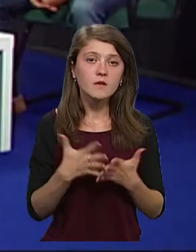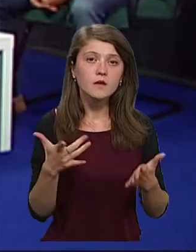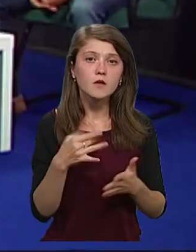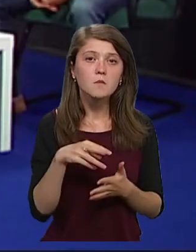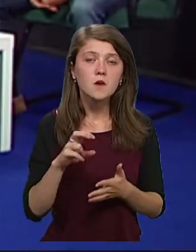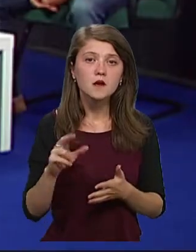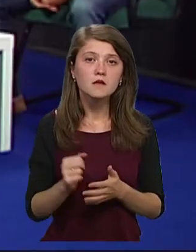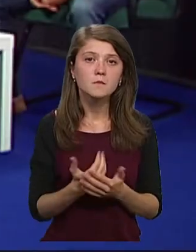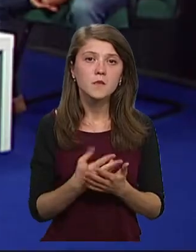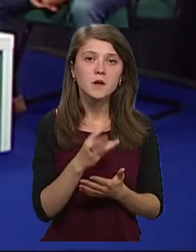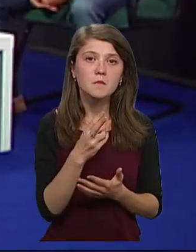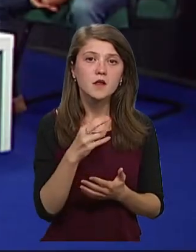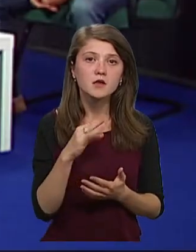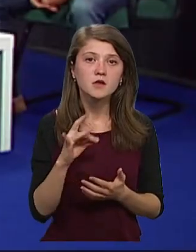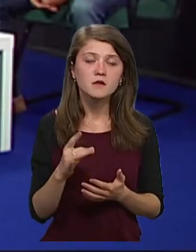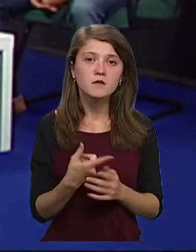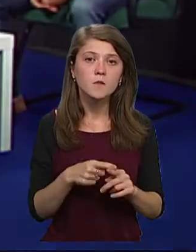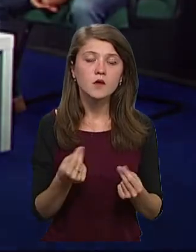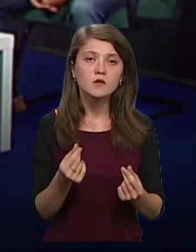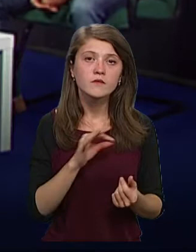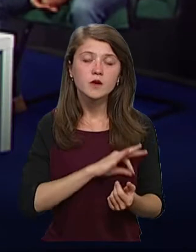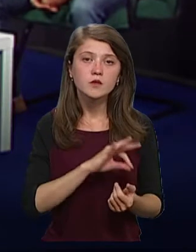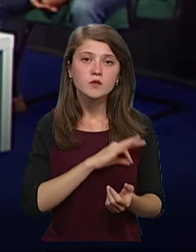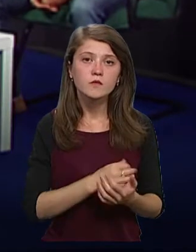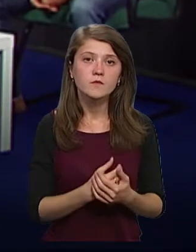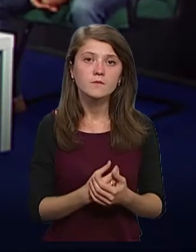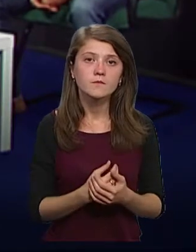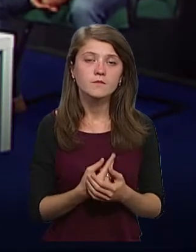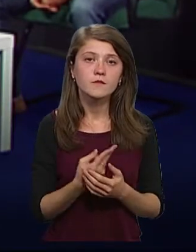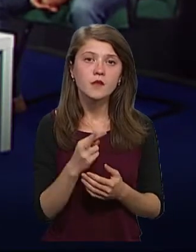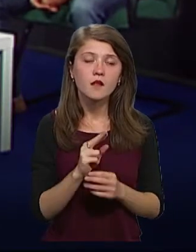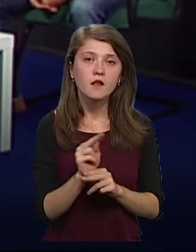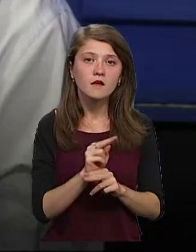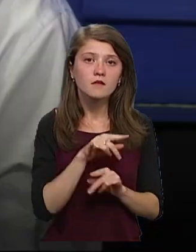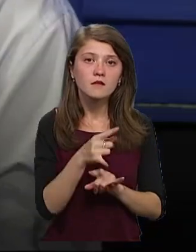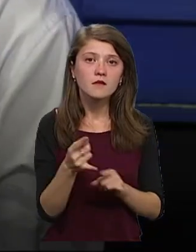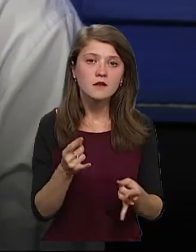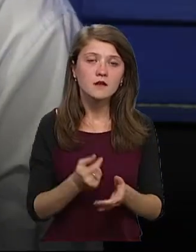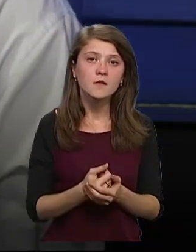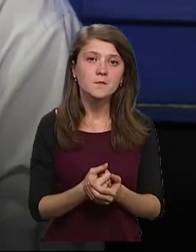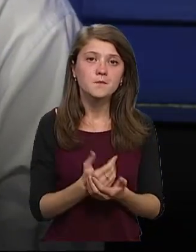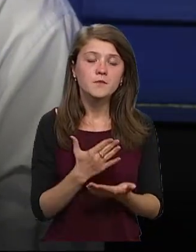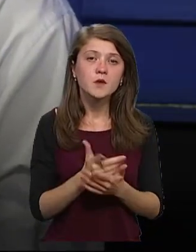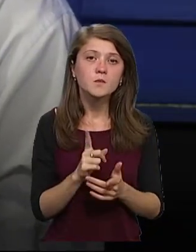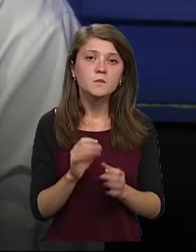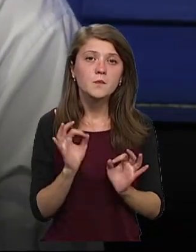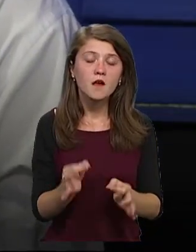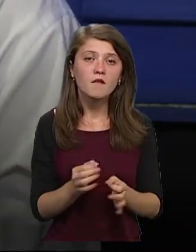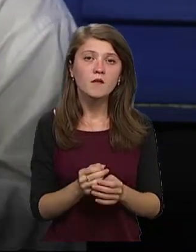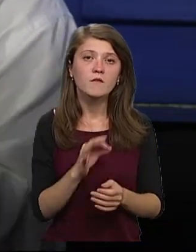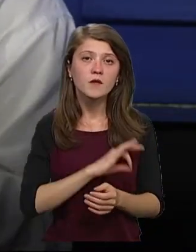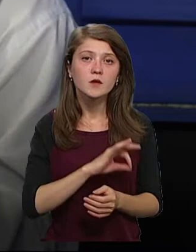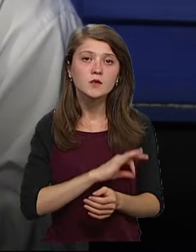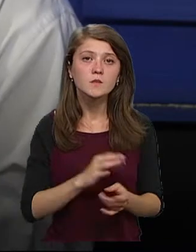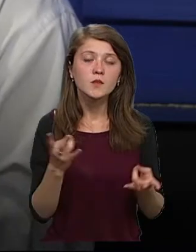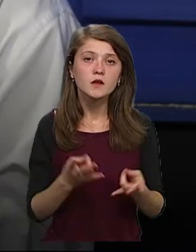громадах немає проєктних менеджерів. І тобто там оці кошти використовуються на латання дир, будемо говорити. Тому що для того, щоб їх ефективно використати, потрібно дійсно,